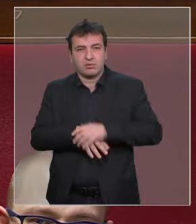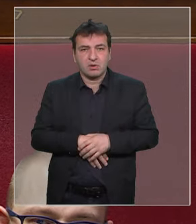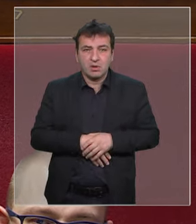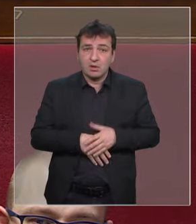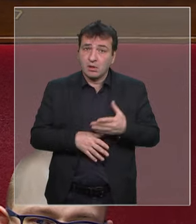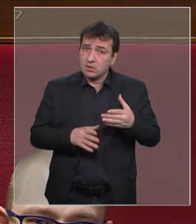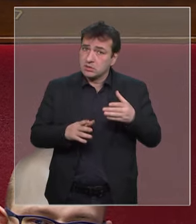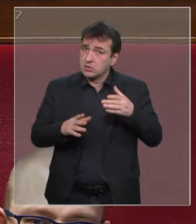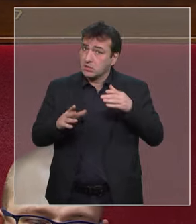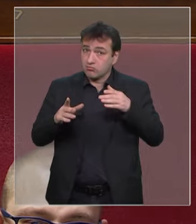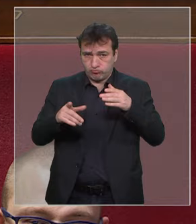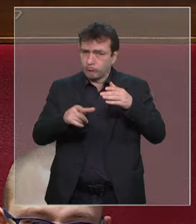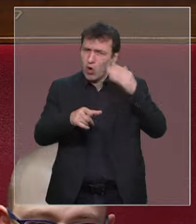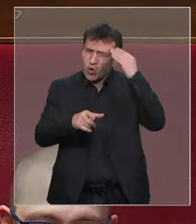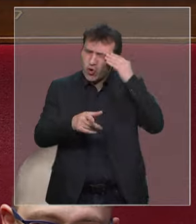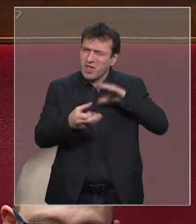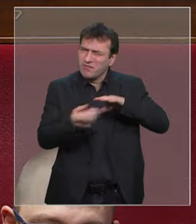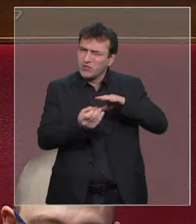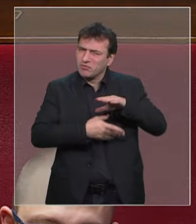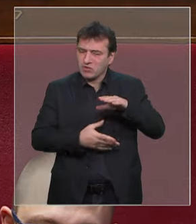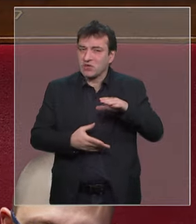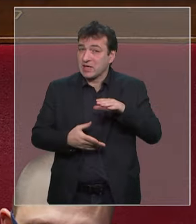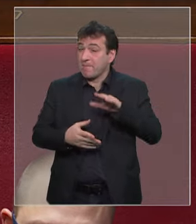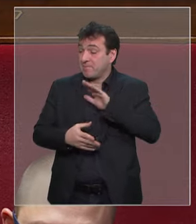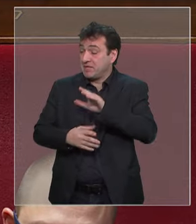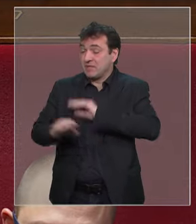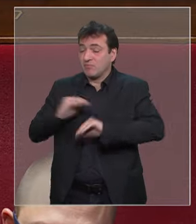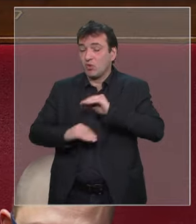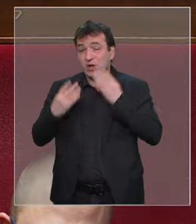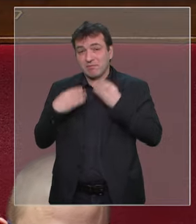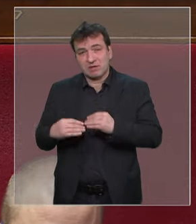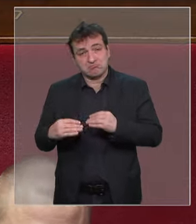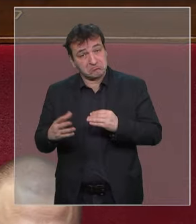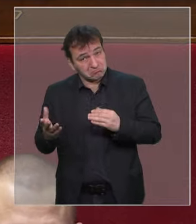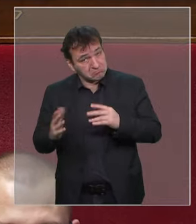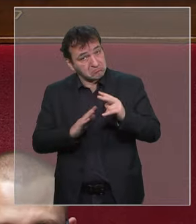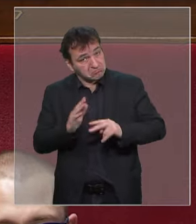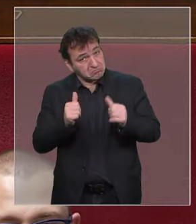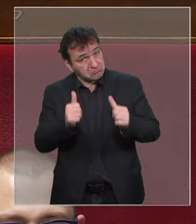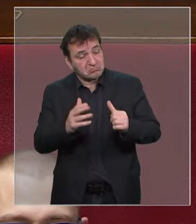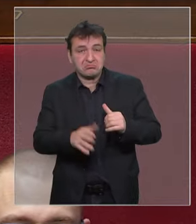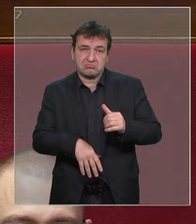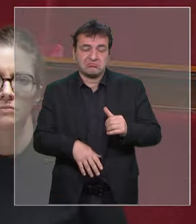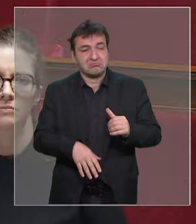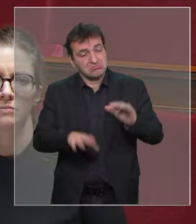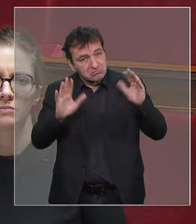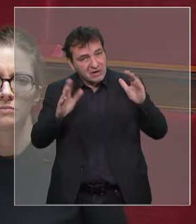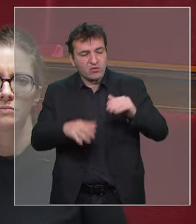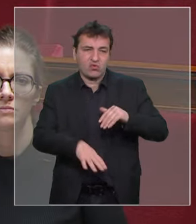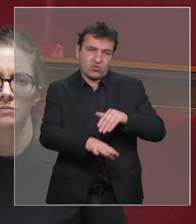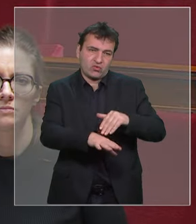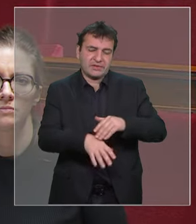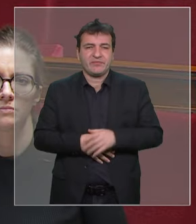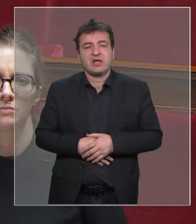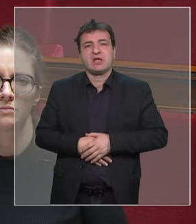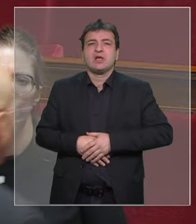de Marine Le Pen. Vous avez de bonnes lectures. Compliments donc. Et permettez-moi quelques conseils. Vous décidez que l'enseignement des mathématiques